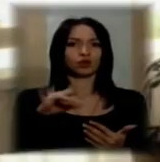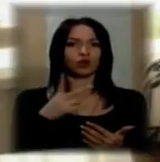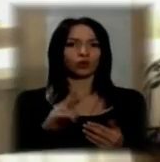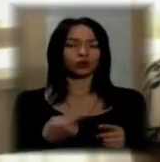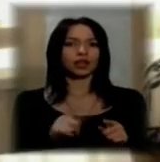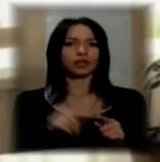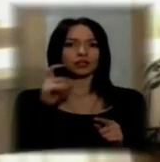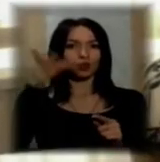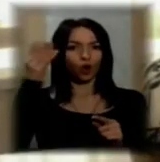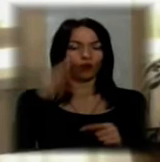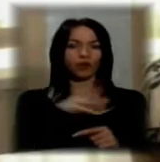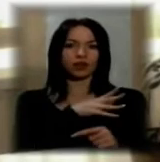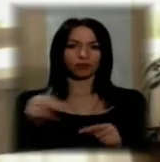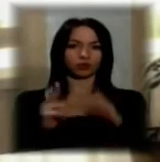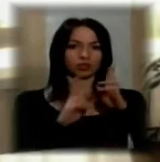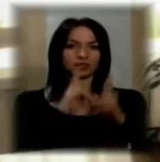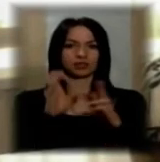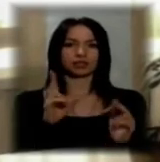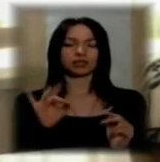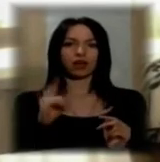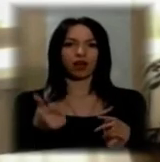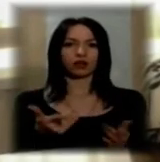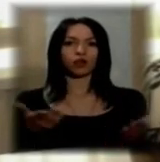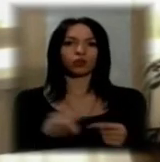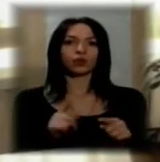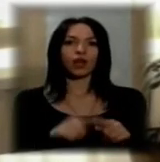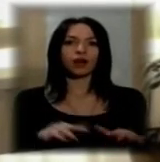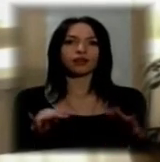усіх скарг. Ну, так трапилось, що